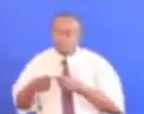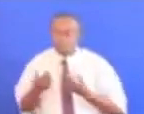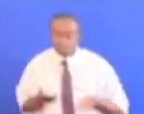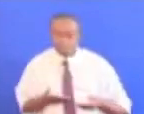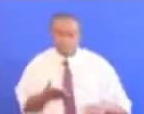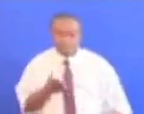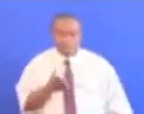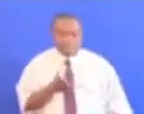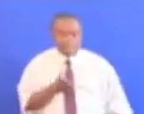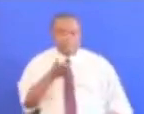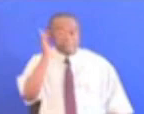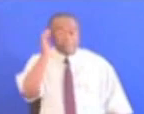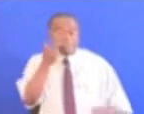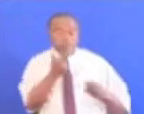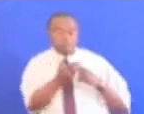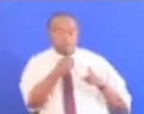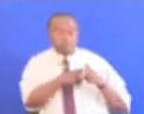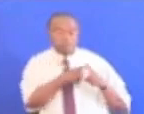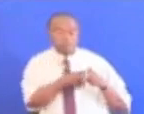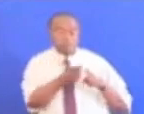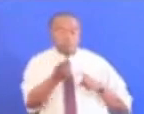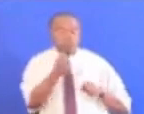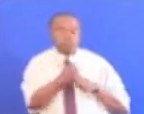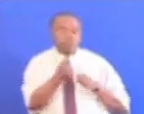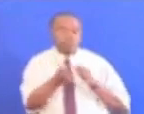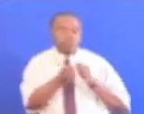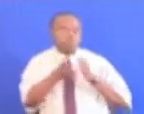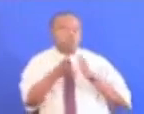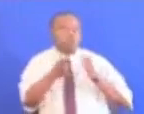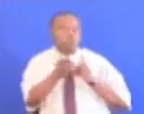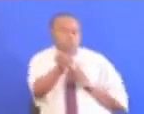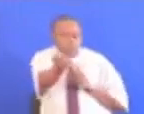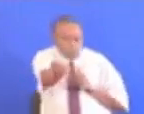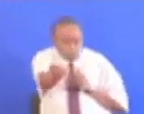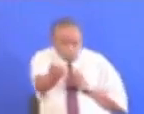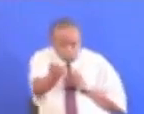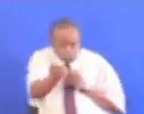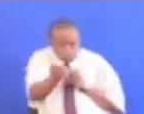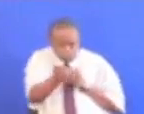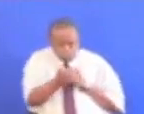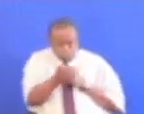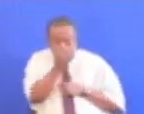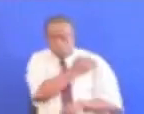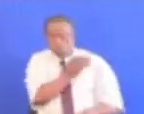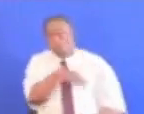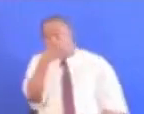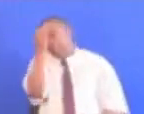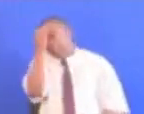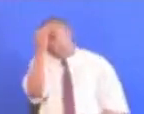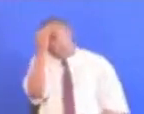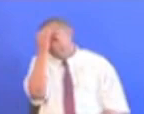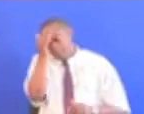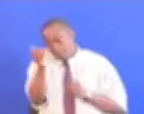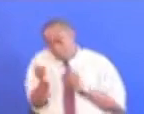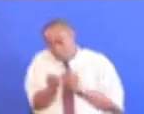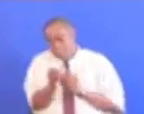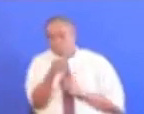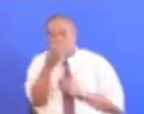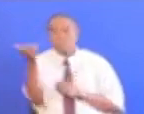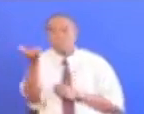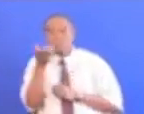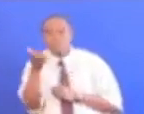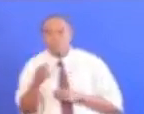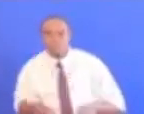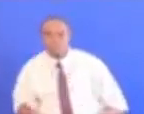Samia tunakwenda kufanya mambo makubwa kwa lengo la kusogeza huduma za elimu pamoja na elimu ya ufundi karibu. Kwa hiyo andaa